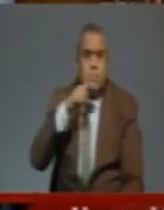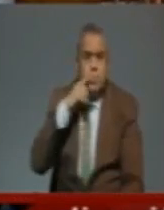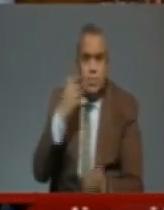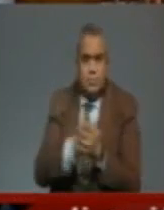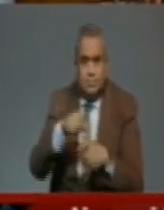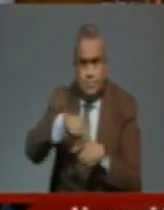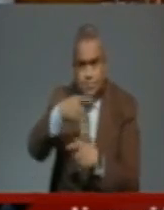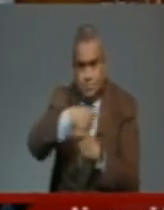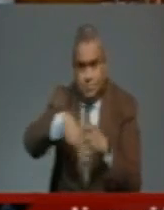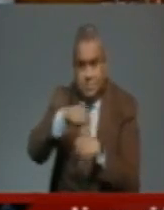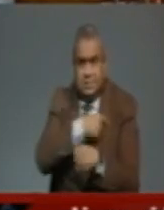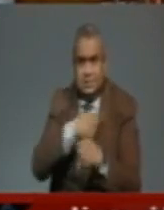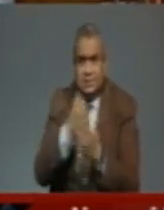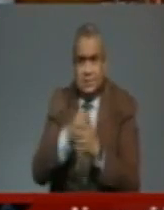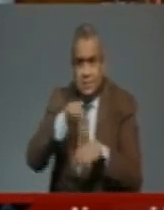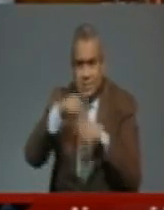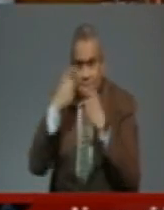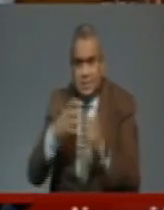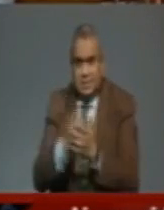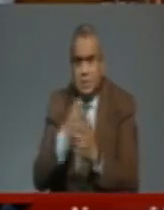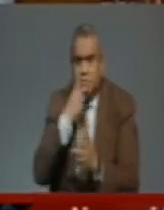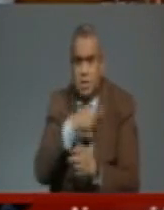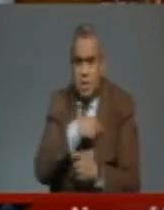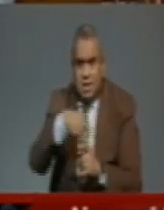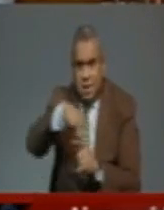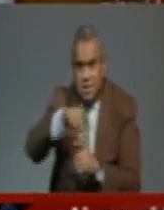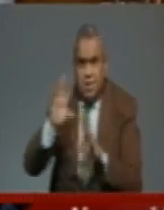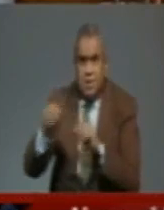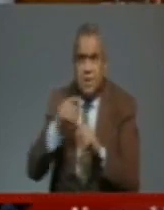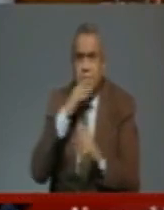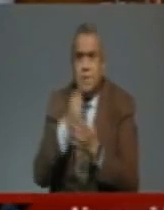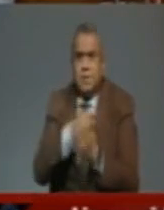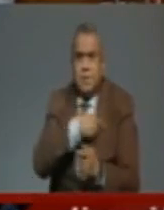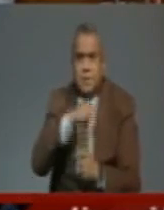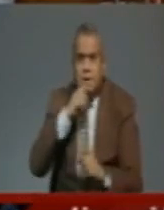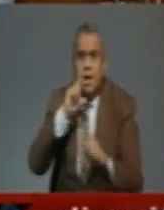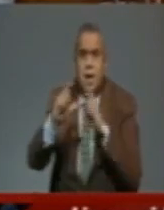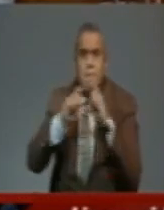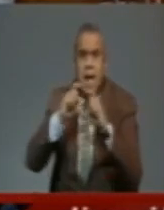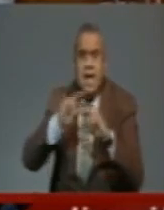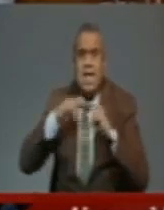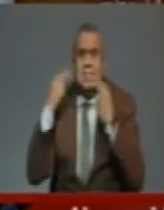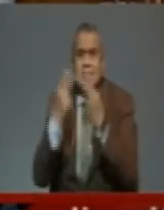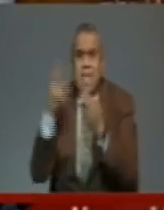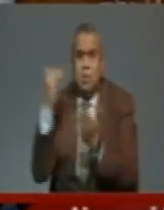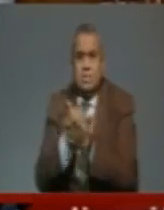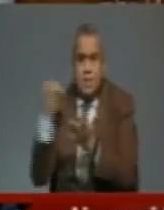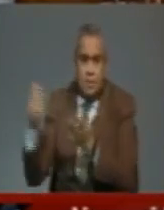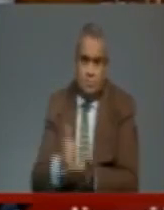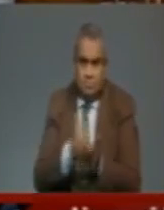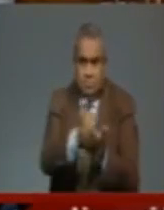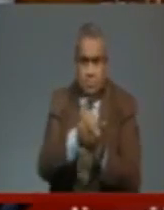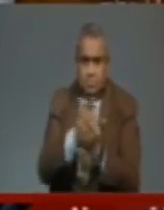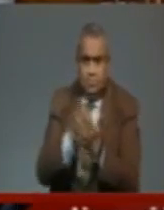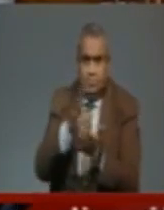مش احنا، زي ما هاتشسون سموا الممر الاولاني اللي سمى ده البنك الدولي يا فندم، لان البنك الدولي هو اللي بيموله. بيبدا يا فندم